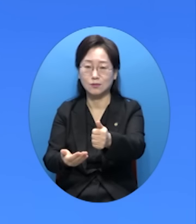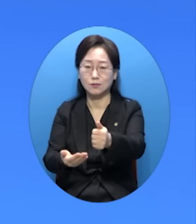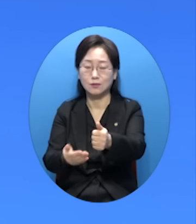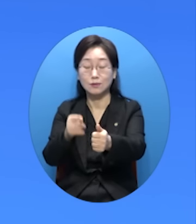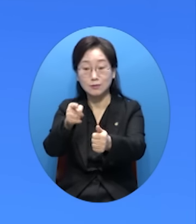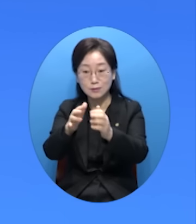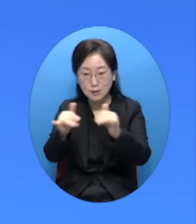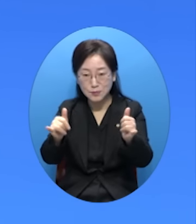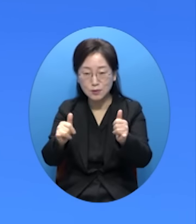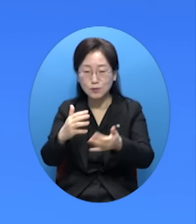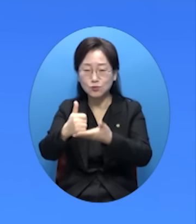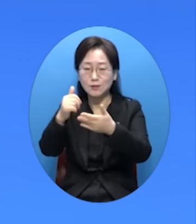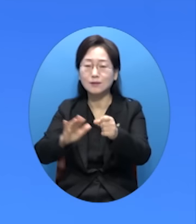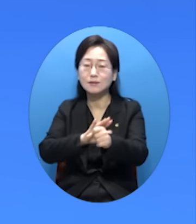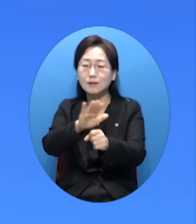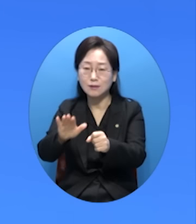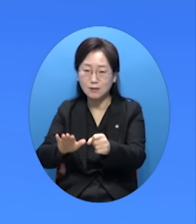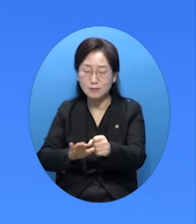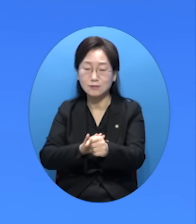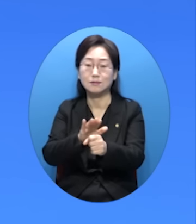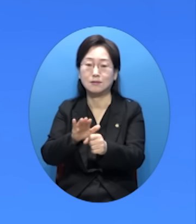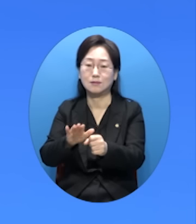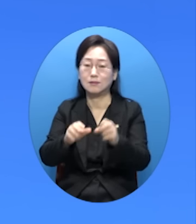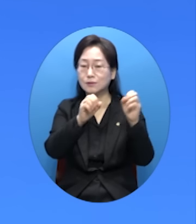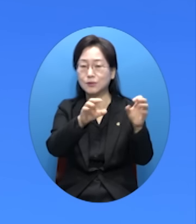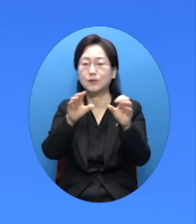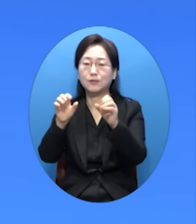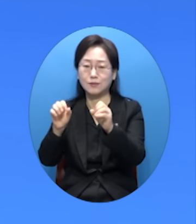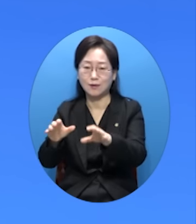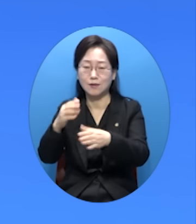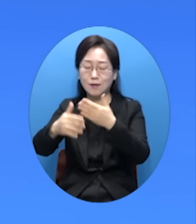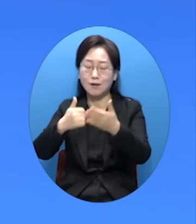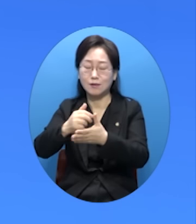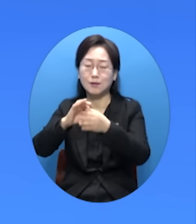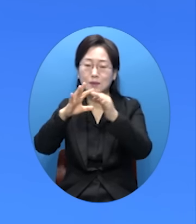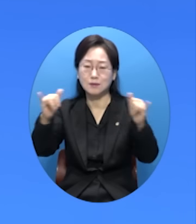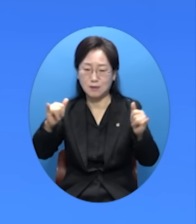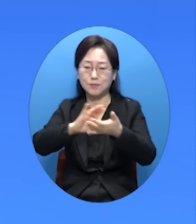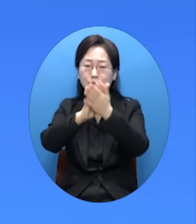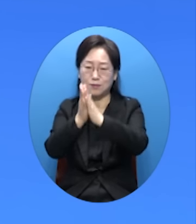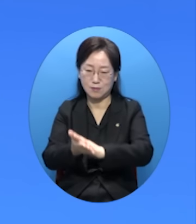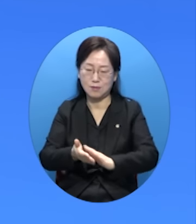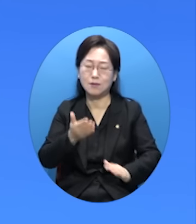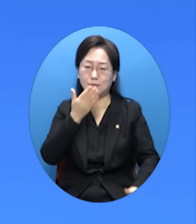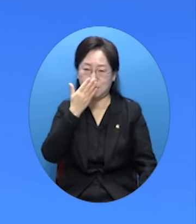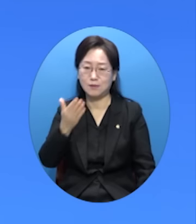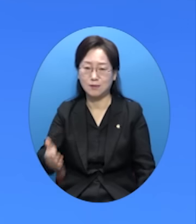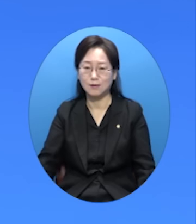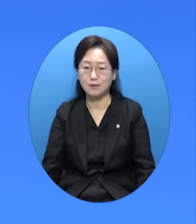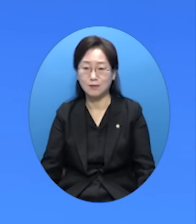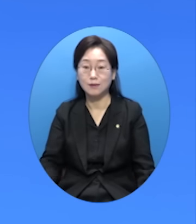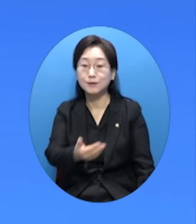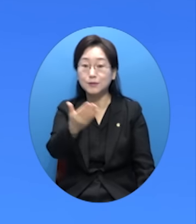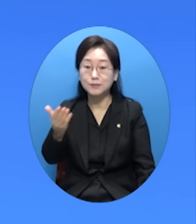그들에게 주님의 사랑을 전하는 하나님의 사람들로 변화가 되는 것입니다.